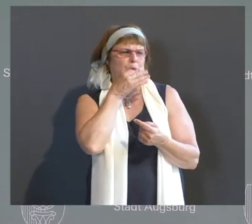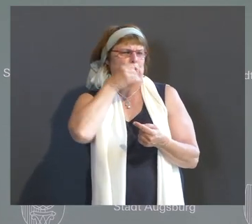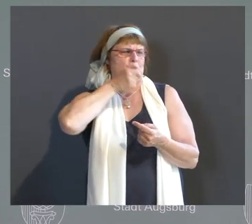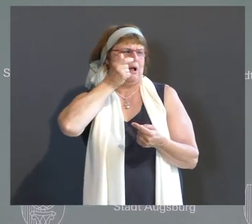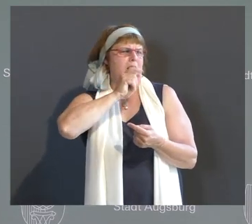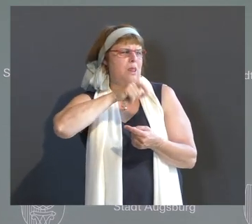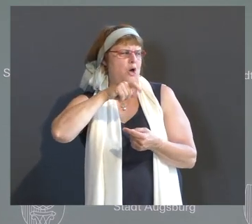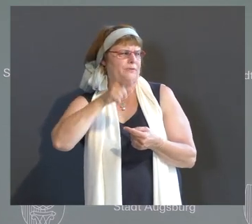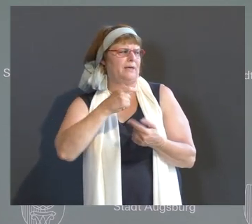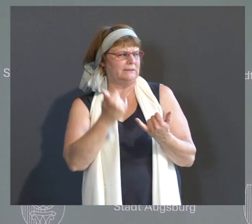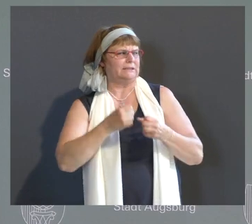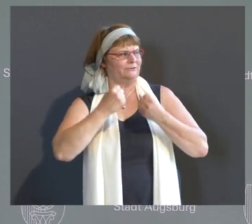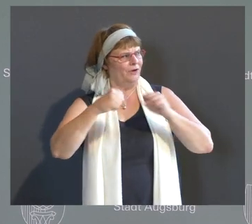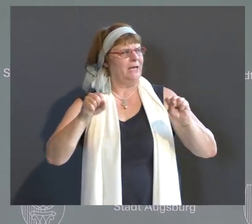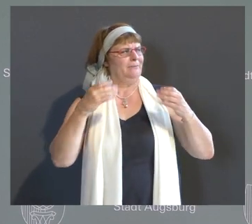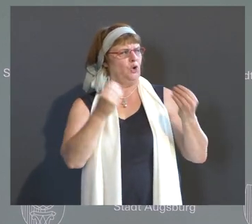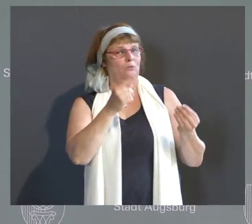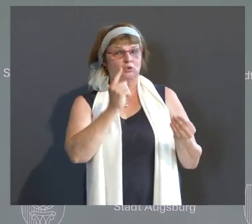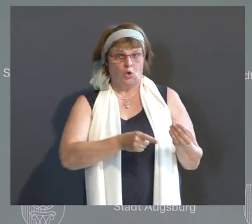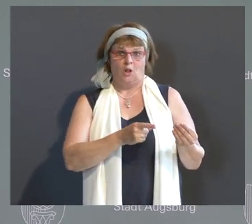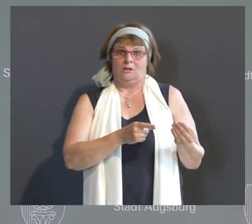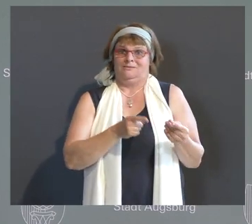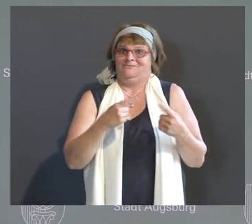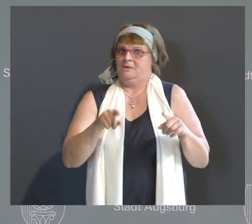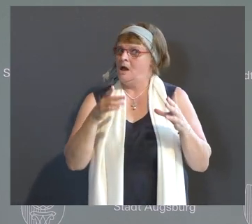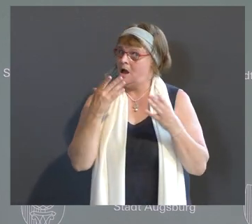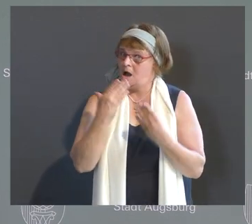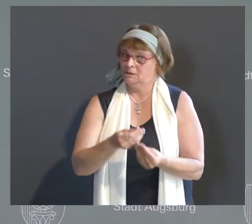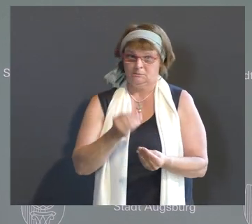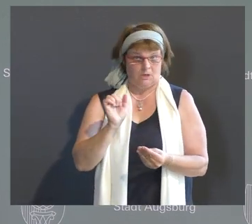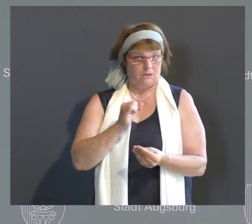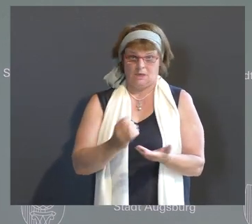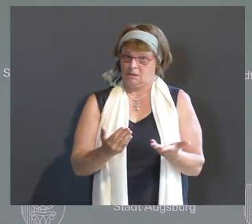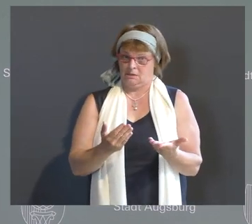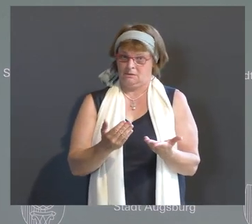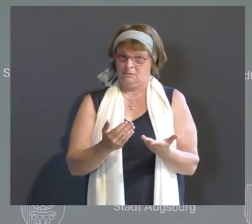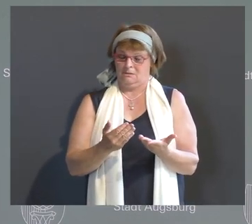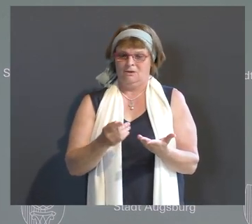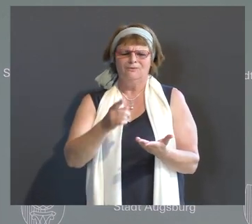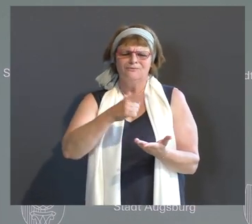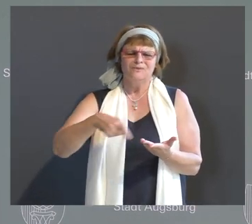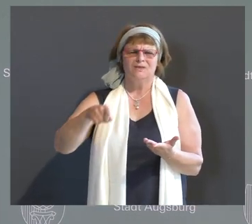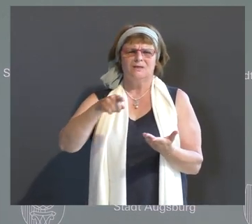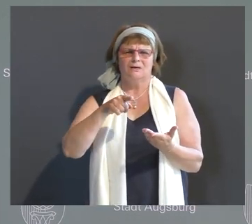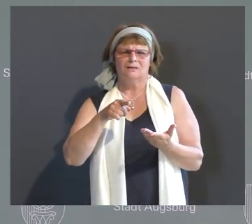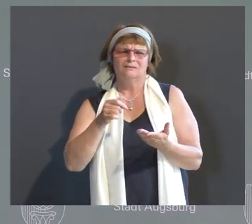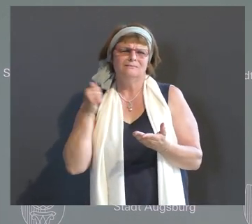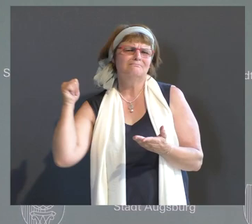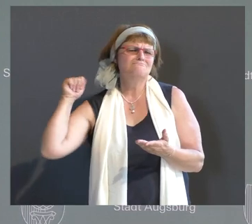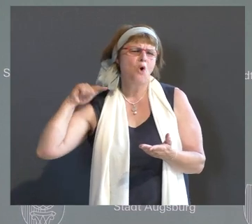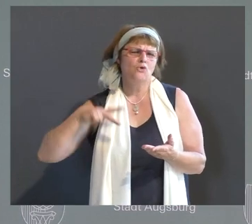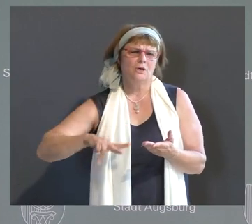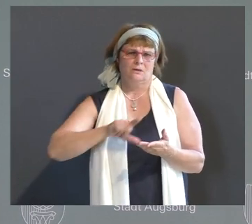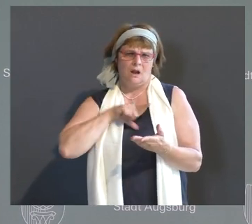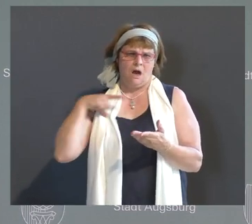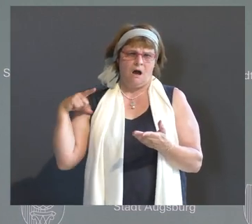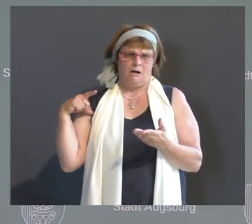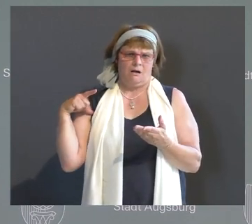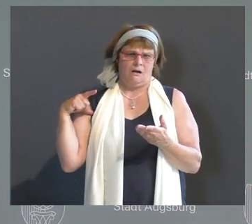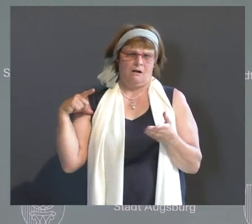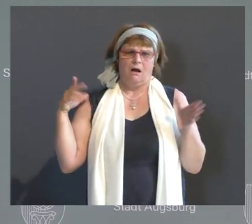nicht akzeptabel. Wir alle haben in den vergangenen Monaten Einschränkungen und Beschränkungen hinnehmen